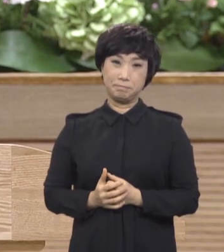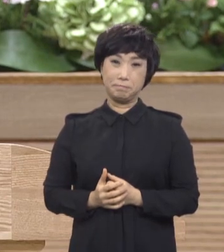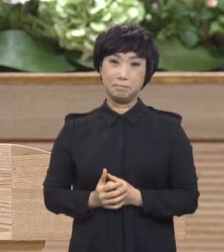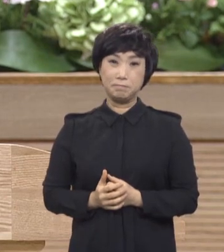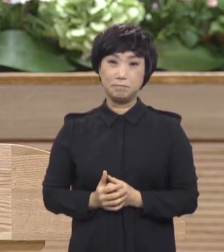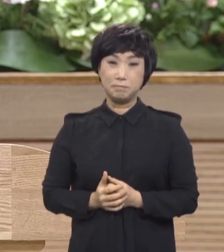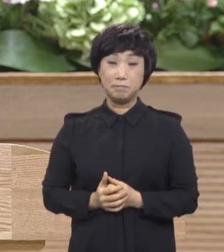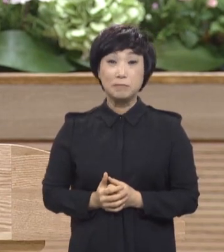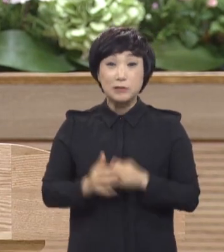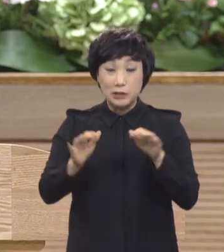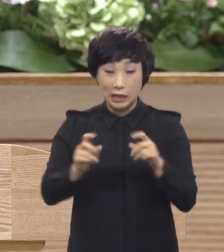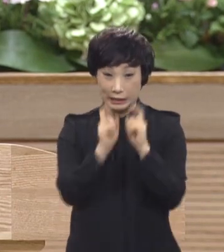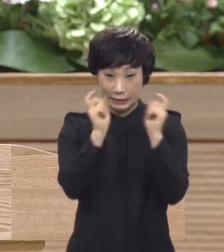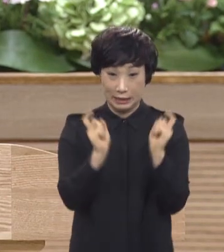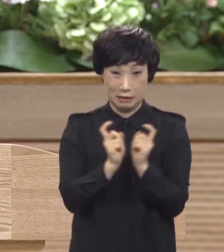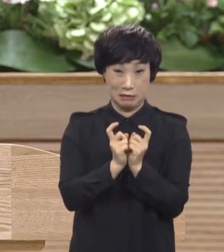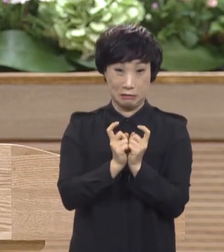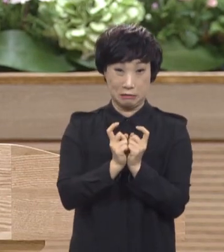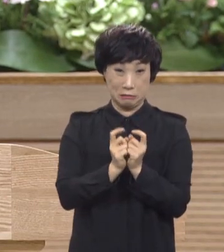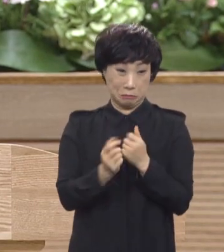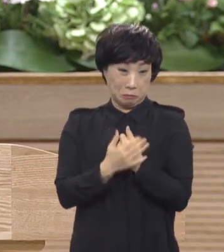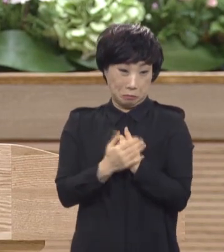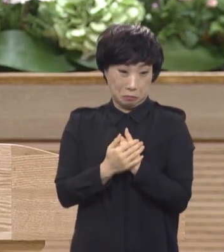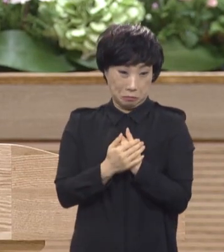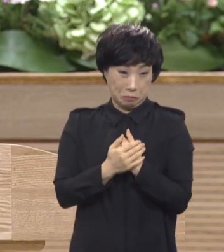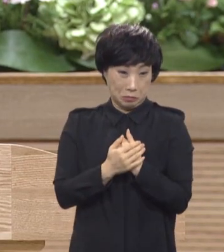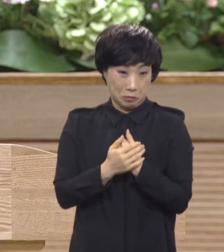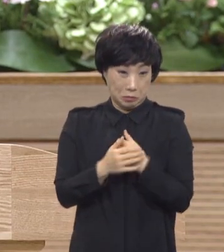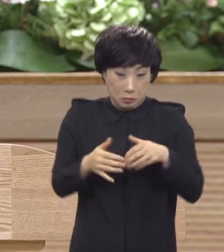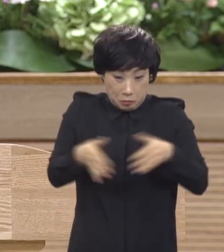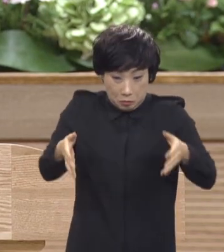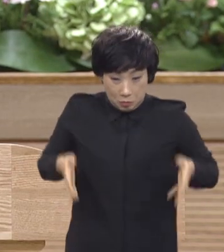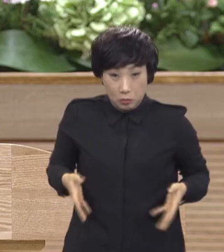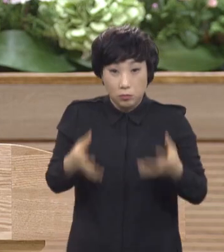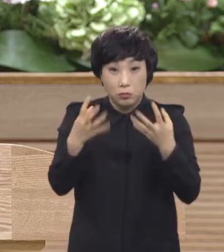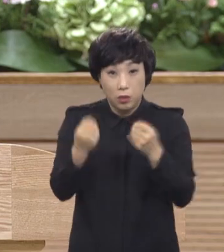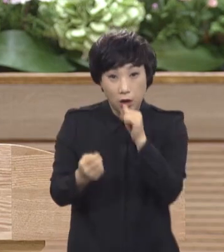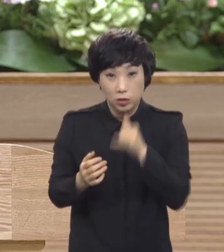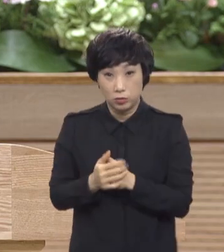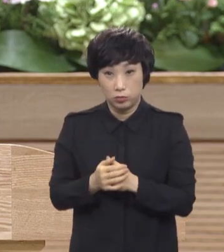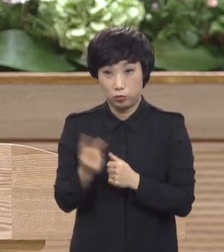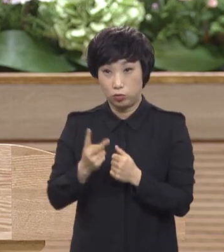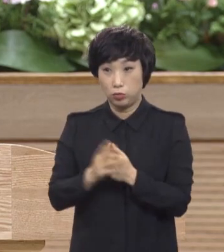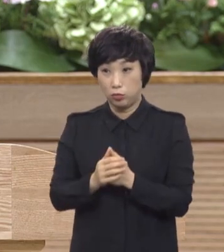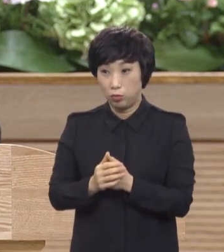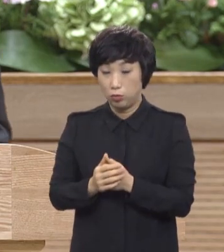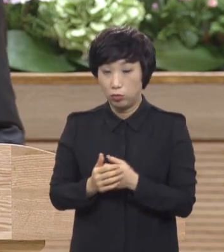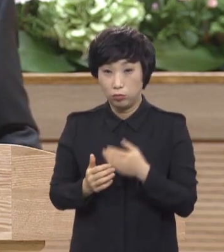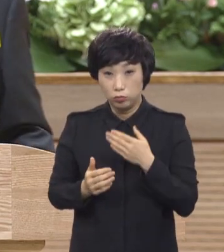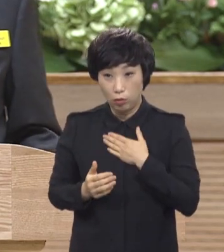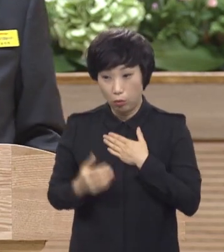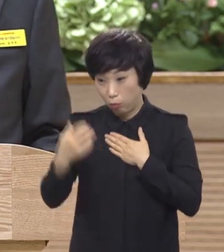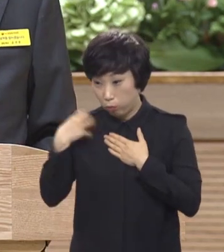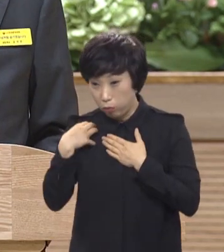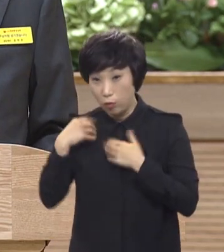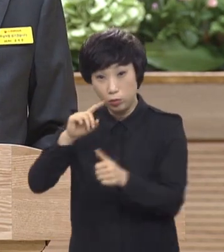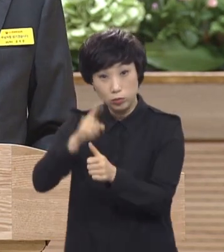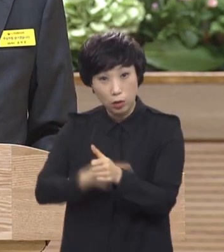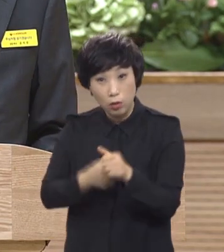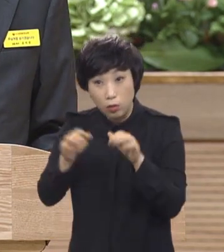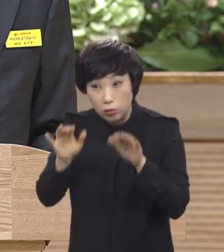자기 개인주의에 집착하고 당연히 해야 할 일은